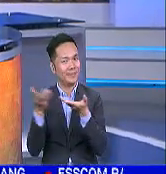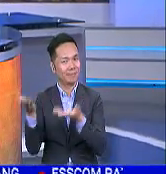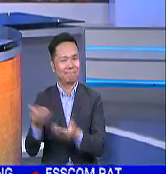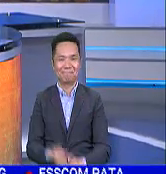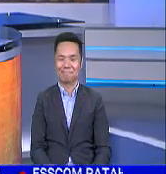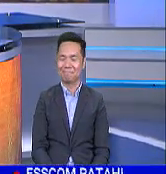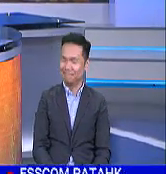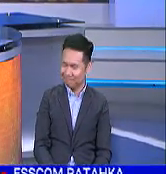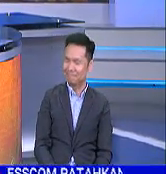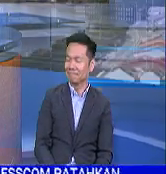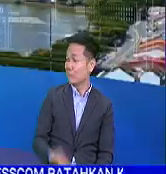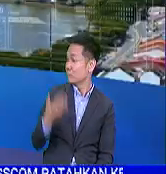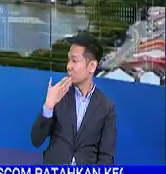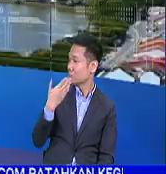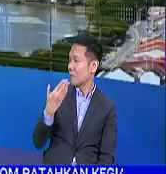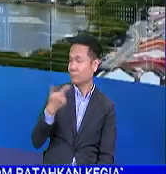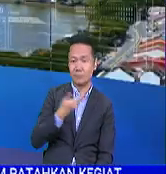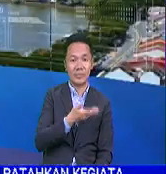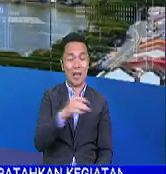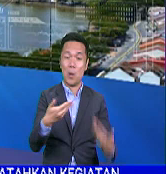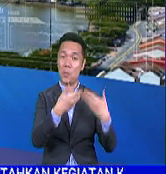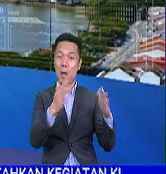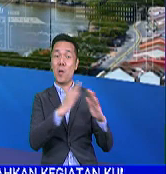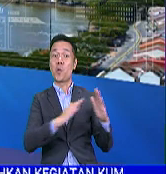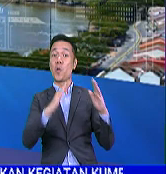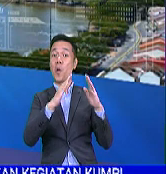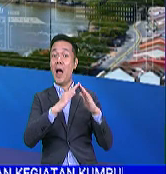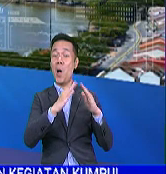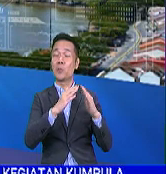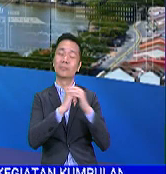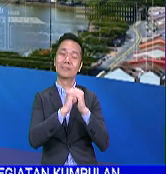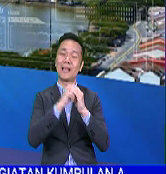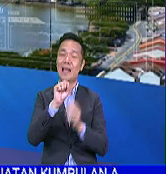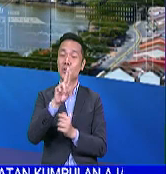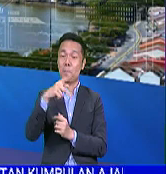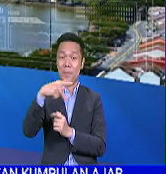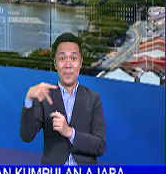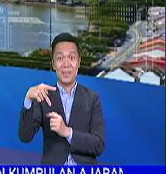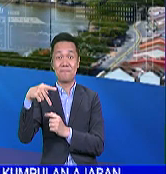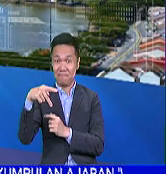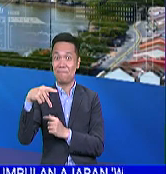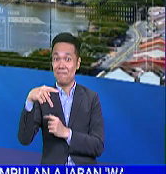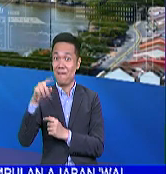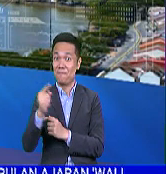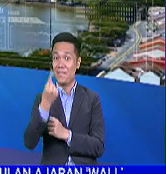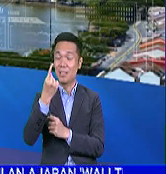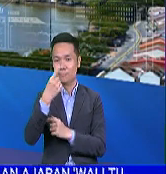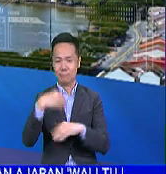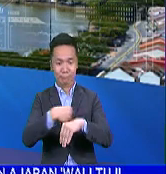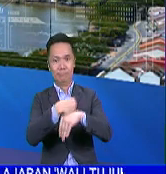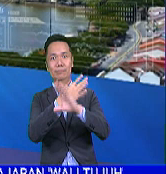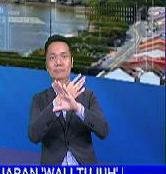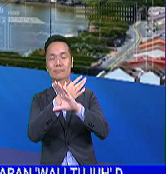Ya, terima kasih Sahi. Buat pertama kali, rumah terbuka Tahun Baru Cina Parti Rakyat Bersatu Sarawak SUPP